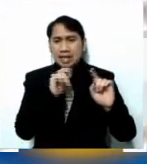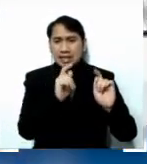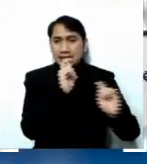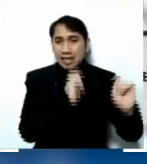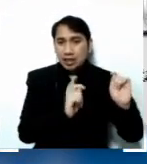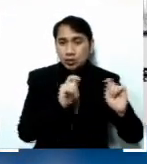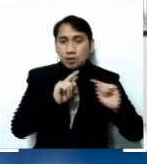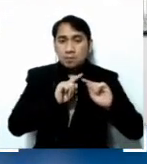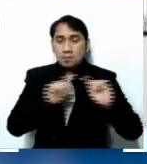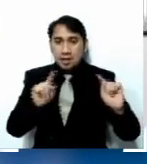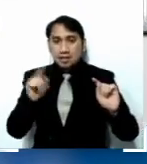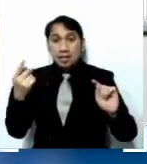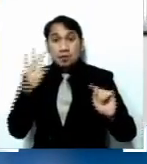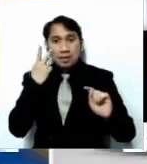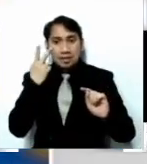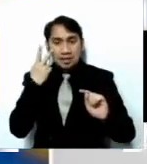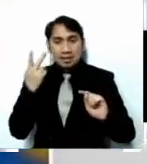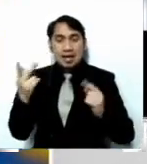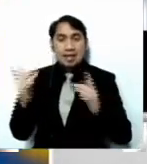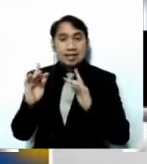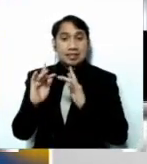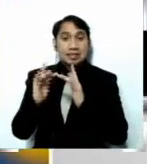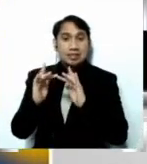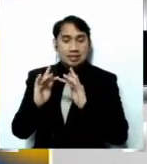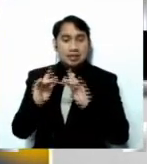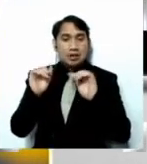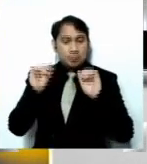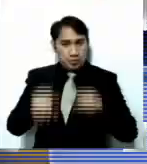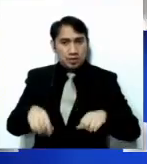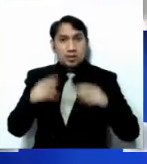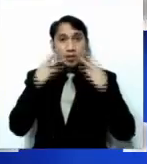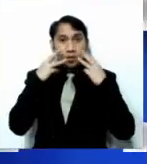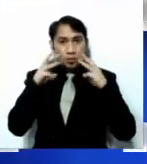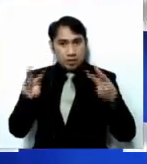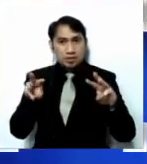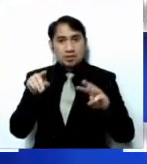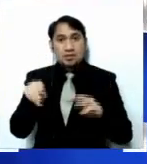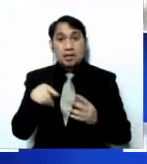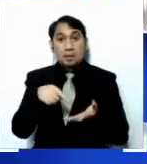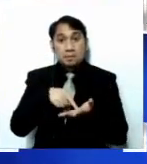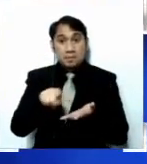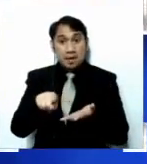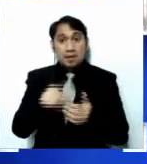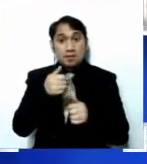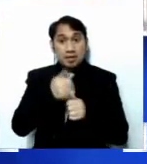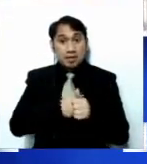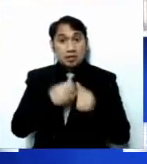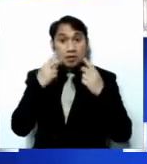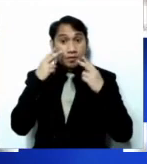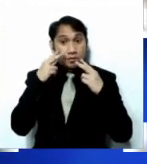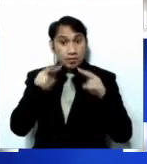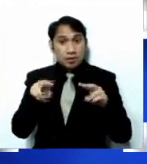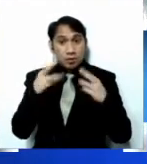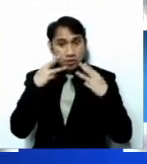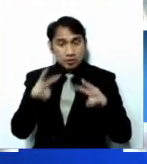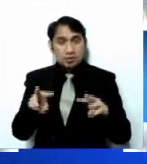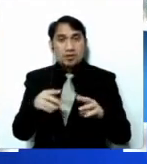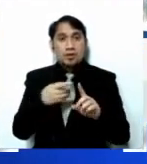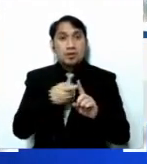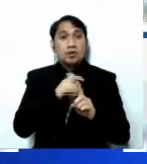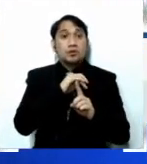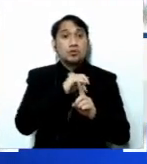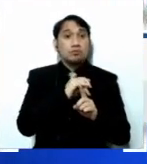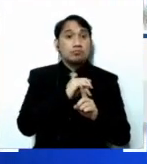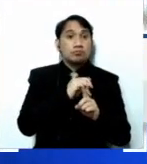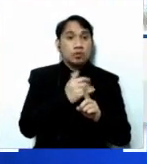na dating pagtatanghal nito pwedeng i-stream via pay-per-view mula July 31 hanggang August 8. Tampok sa musical